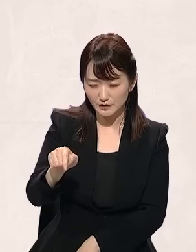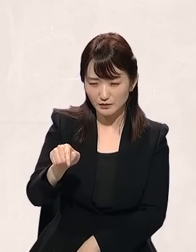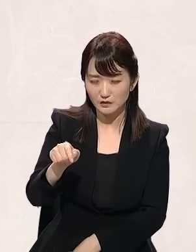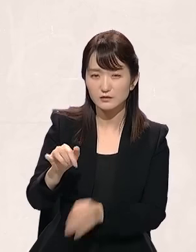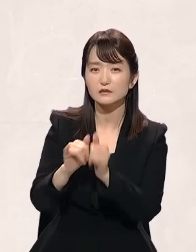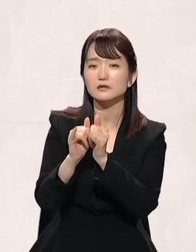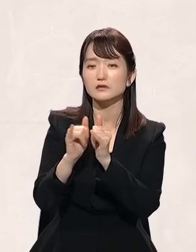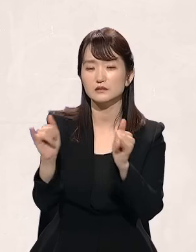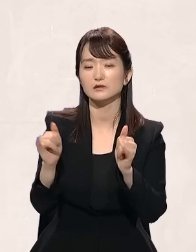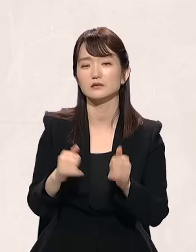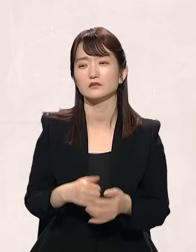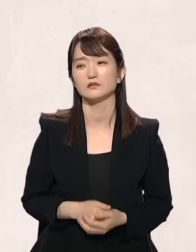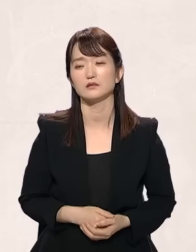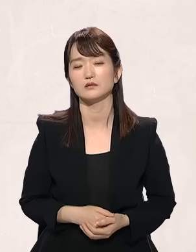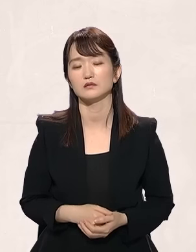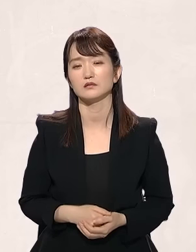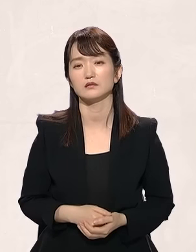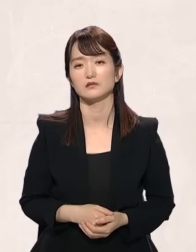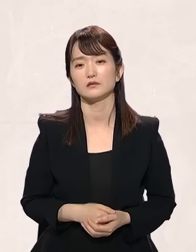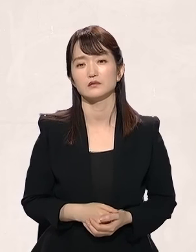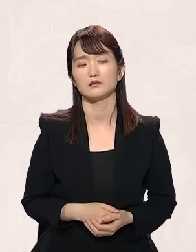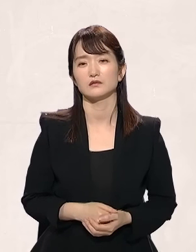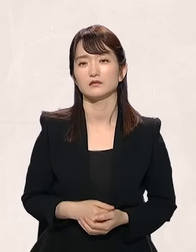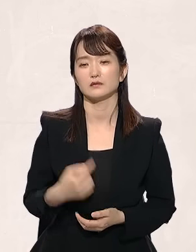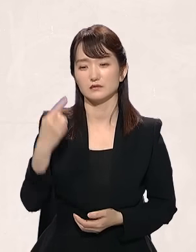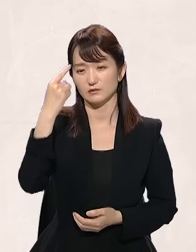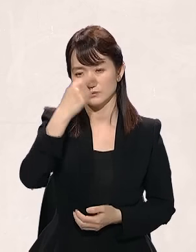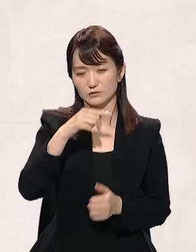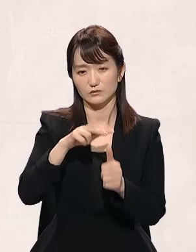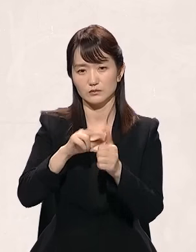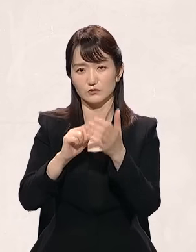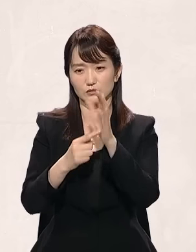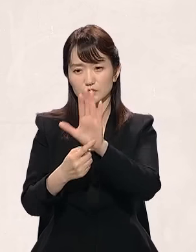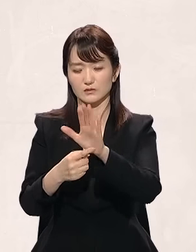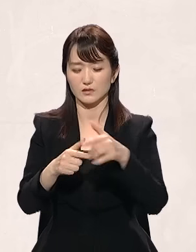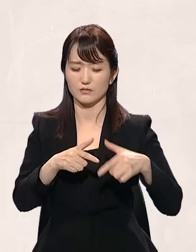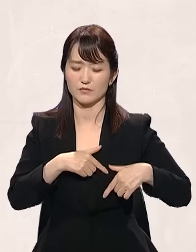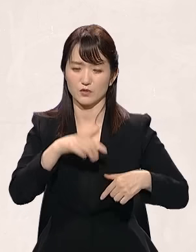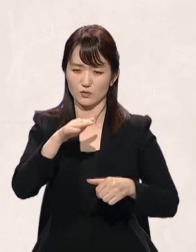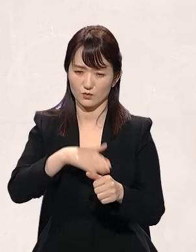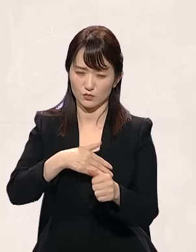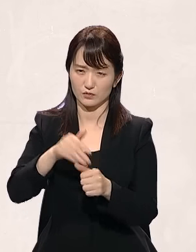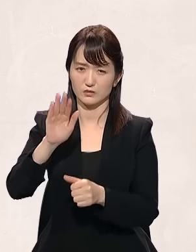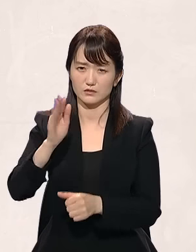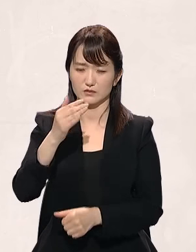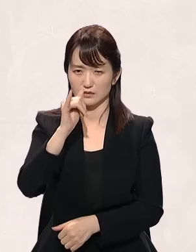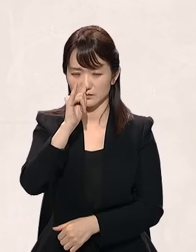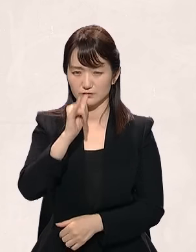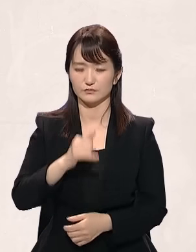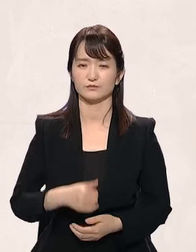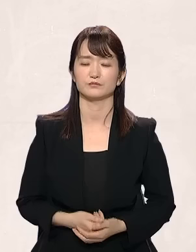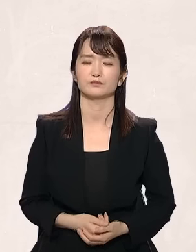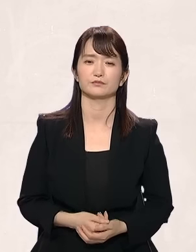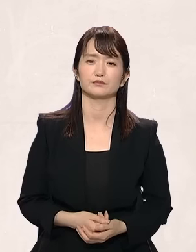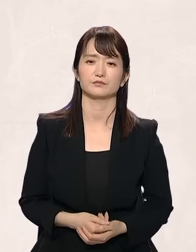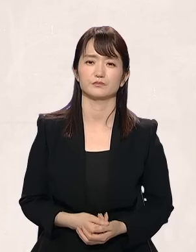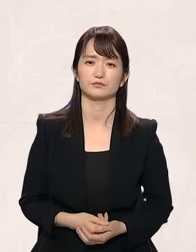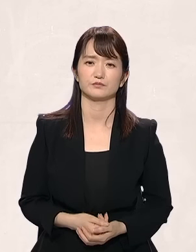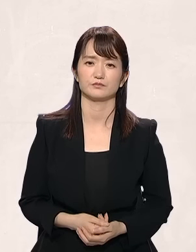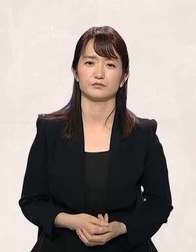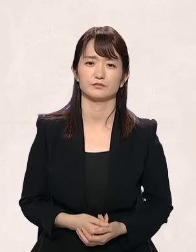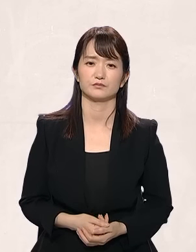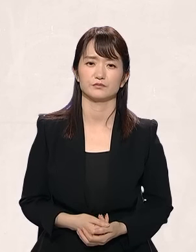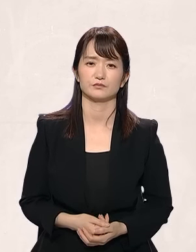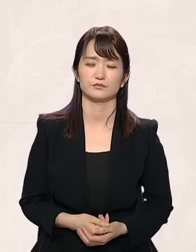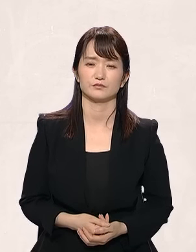있습니다이 사람들은 상당히 신상이 공개됐기 때문에 명예 선자가 될 수밖에 없는 상황이고요 그래서 이런 사람들이 지금